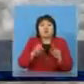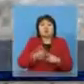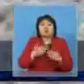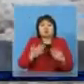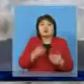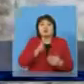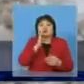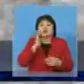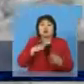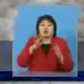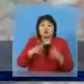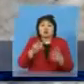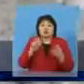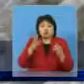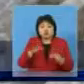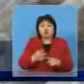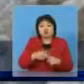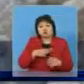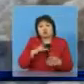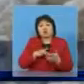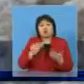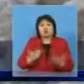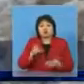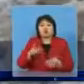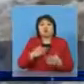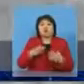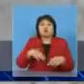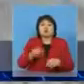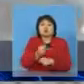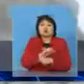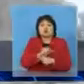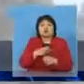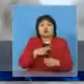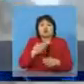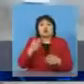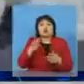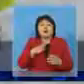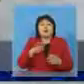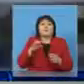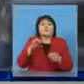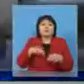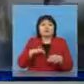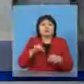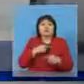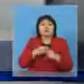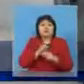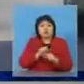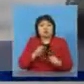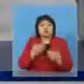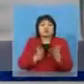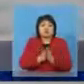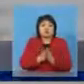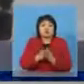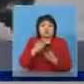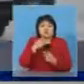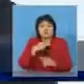Бүгін таңнан басталған қар әлі де жауады. Сондықтан қала тұрғындары, әсіресе көлік жүргізушілері түсіністік танытып, техника жұмысына кедергі келтірмесе деген